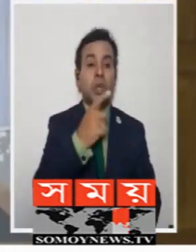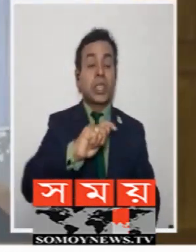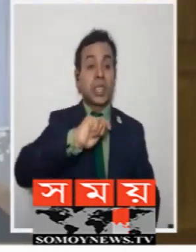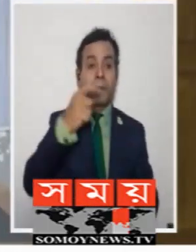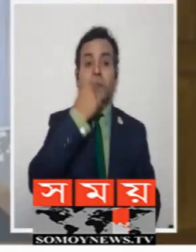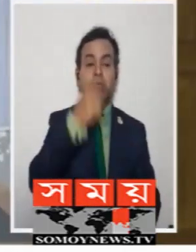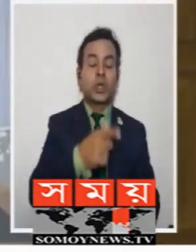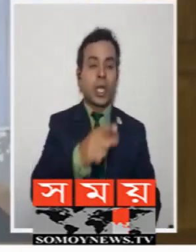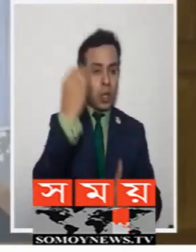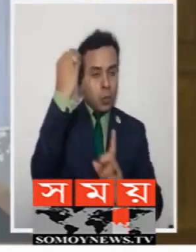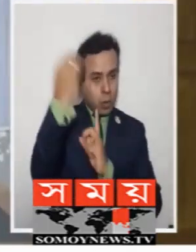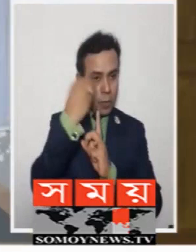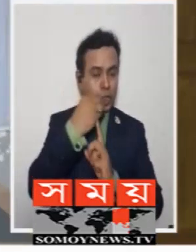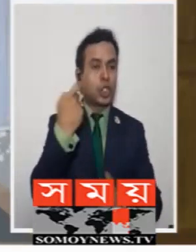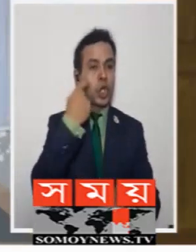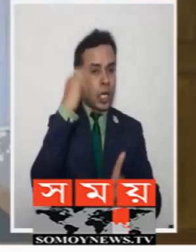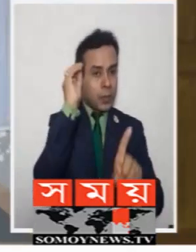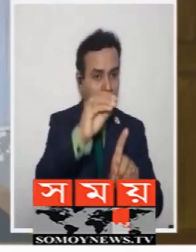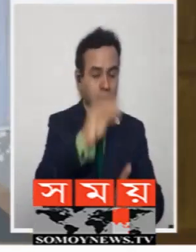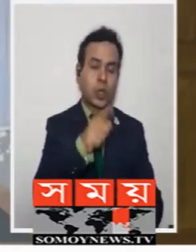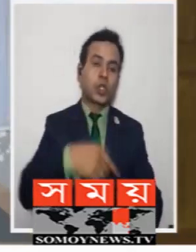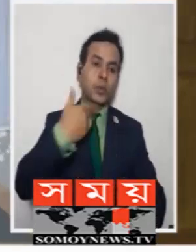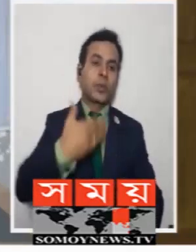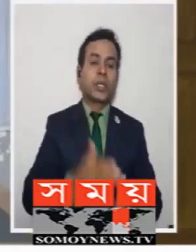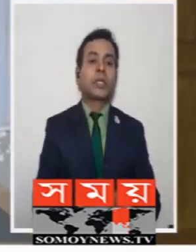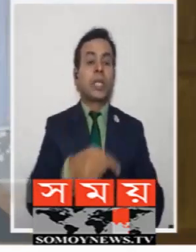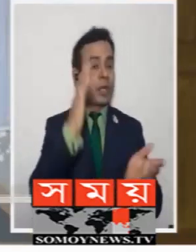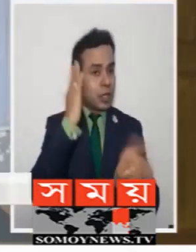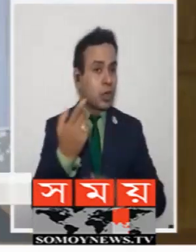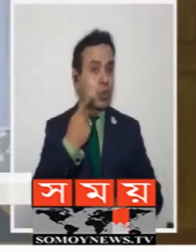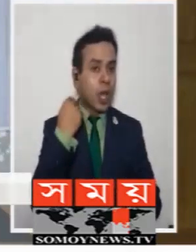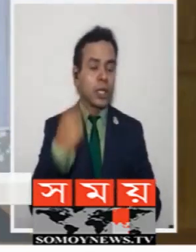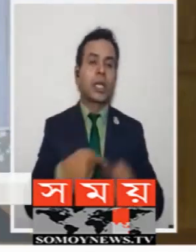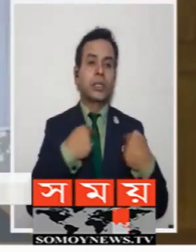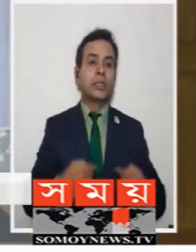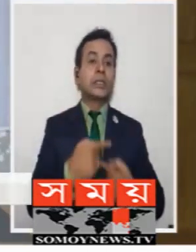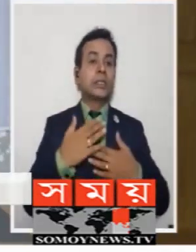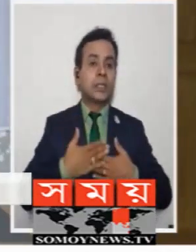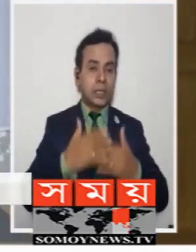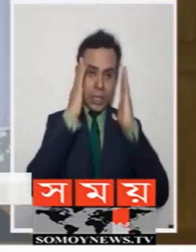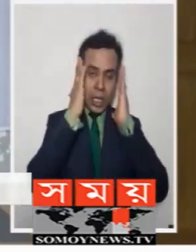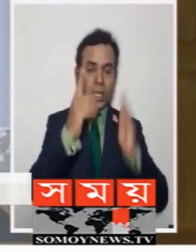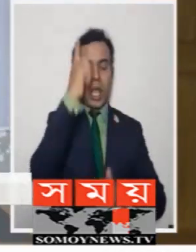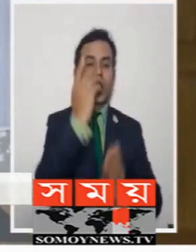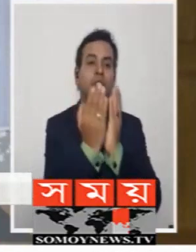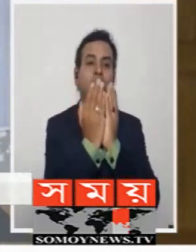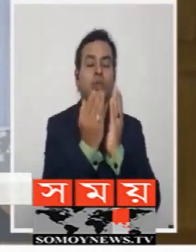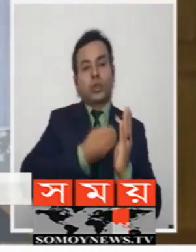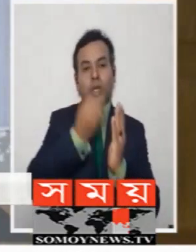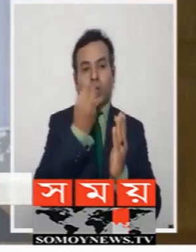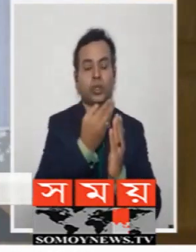করছি এবং তার জন্য আল্লাহর কাছে দোয়া করছি উনি যেন জান্নাতবাসী হন। আমরা শুরু করব আজকের